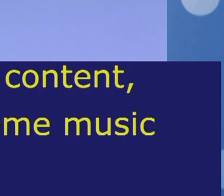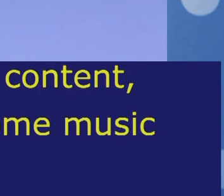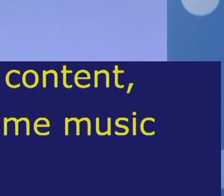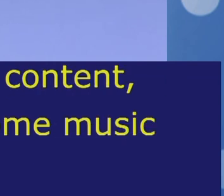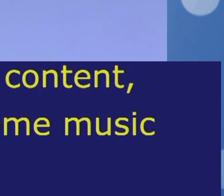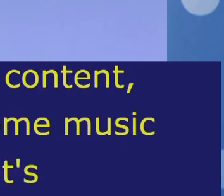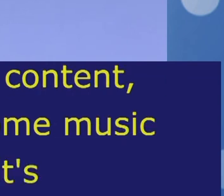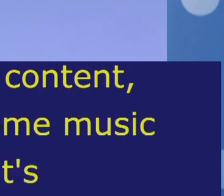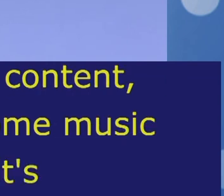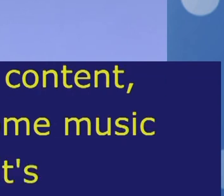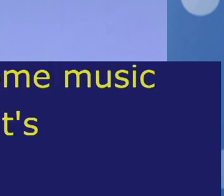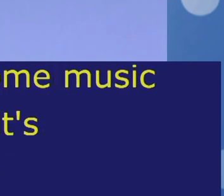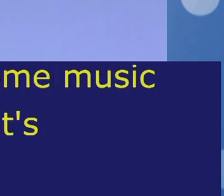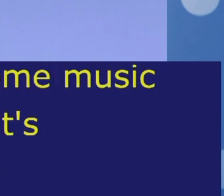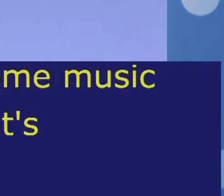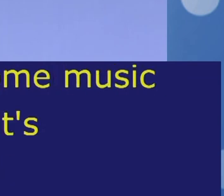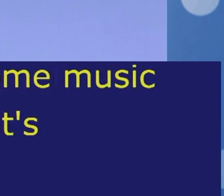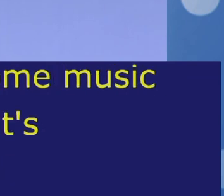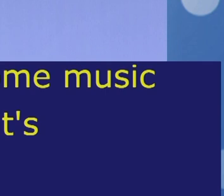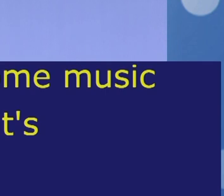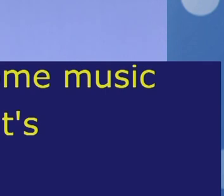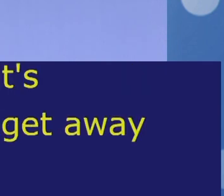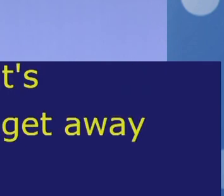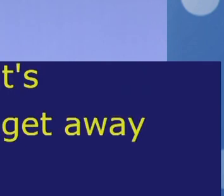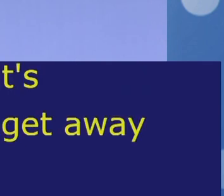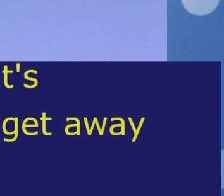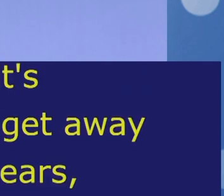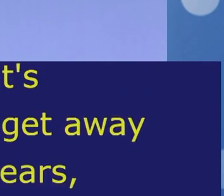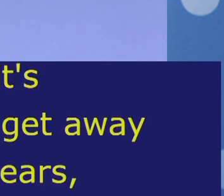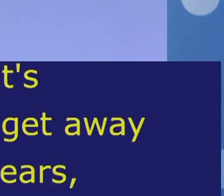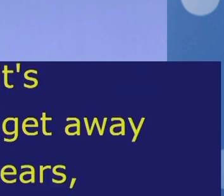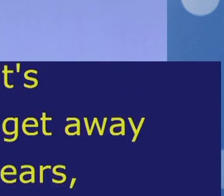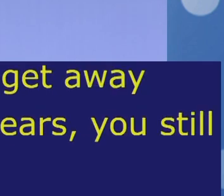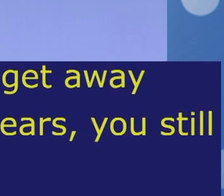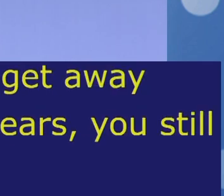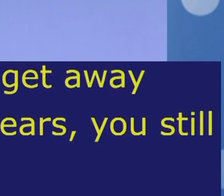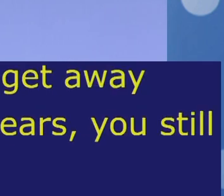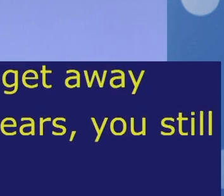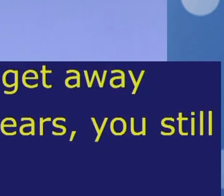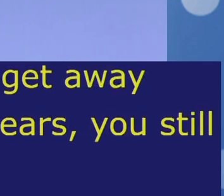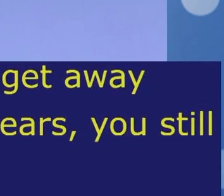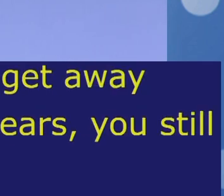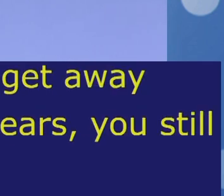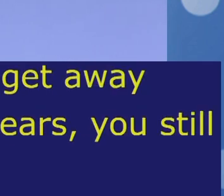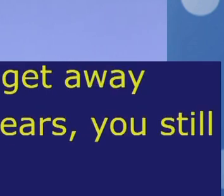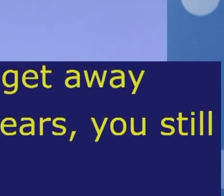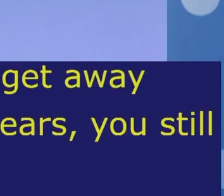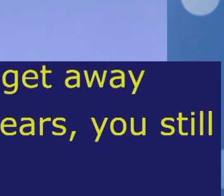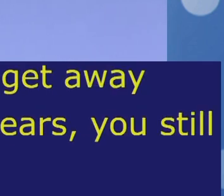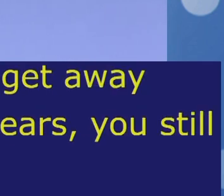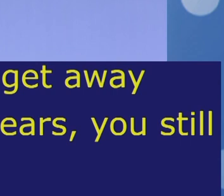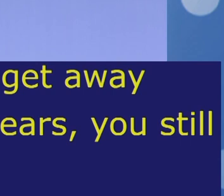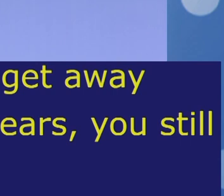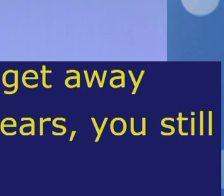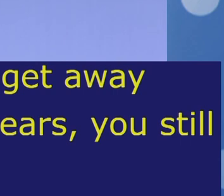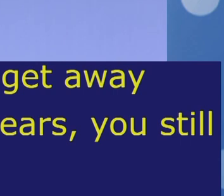给我们留下下意识的一些印象，从各个方面的内容会给我们产生影响。